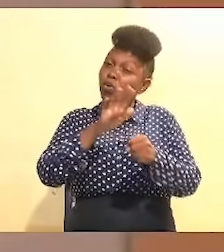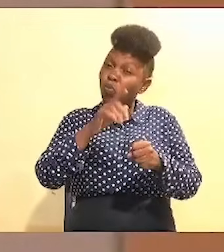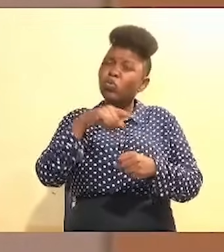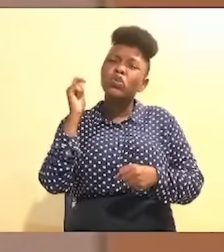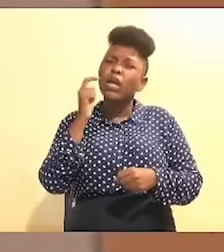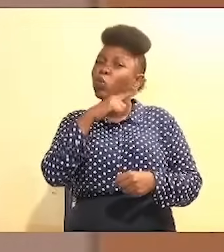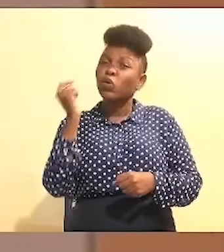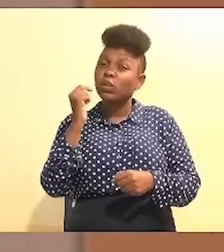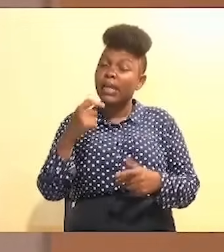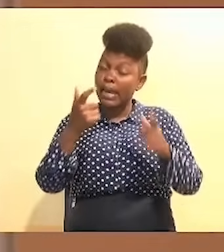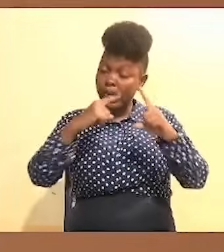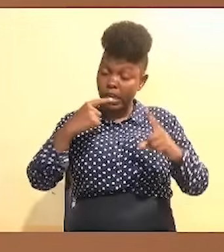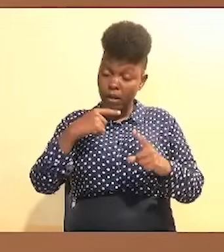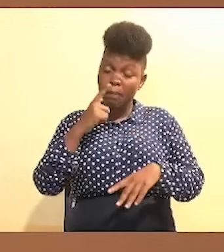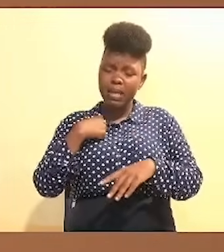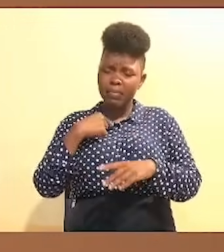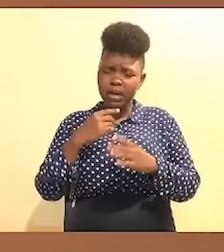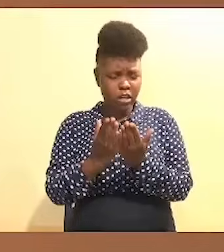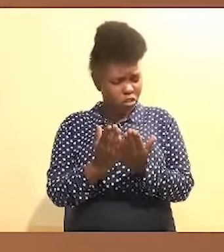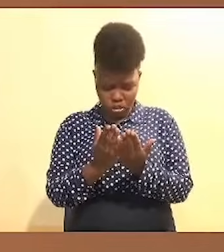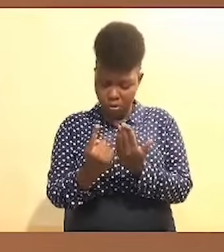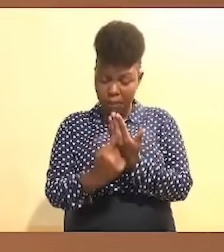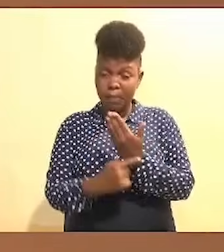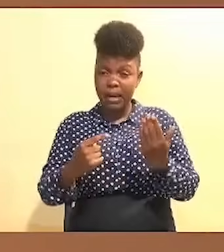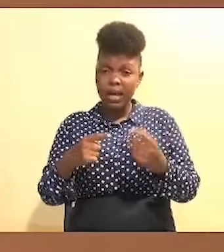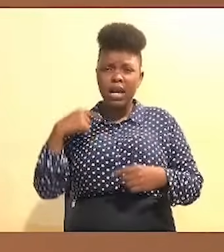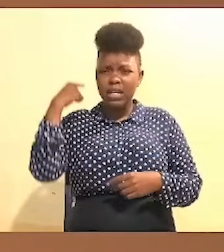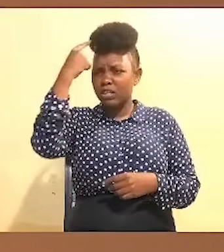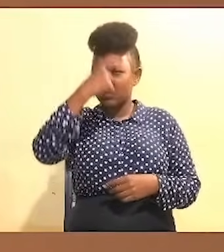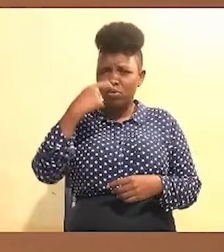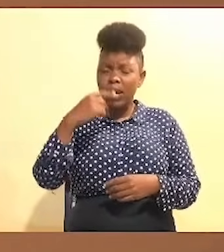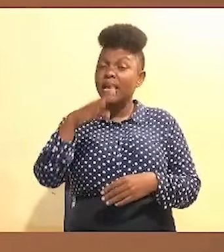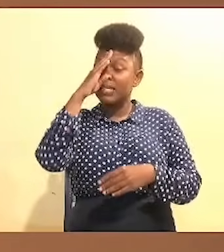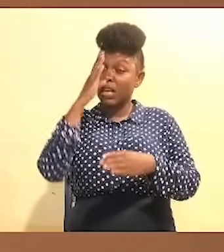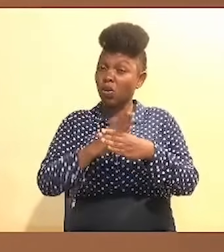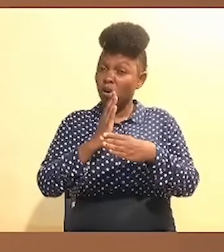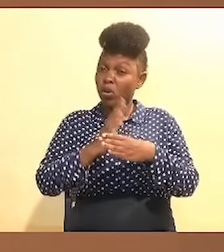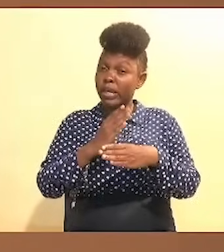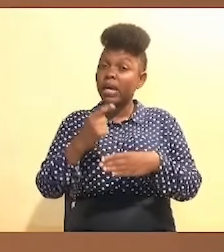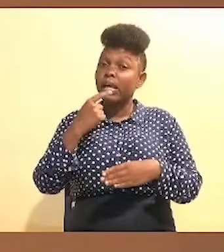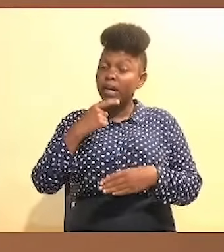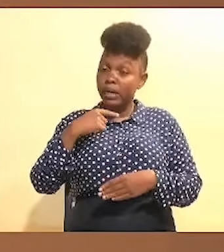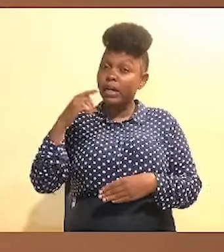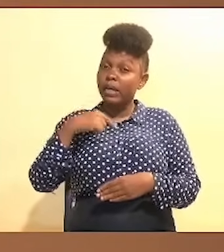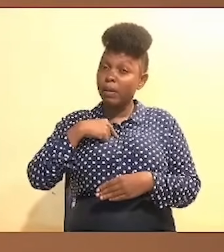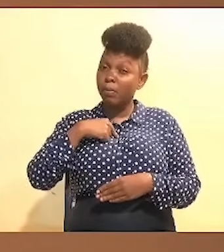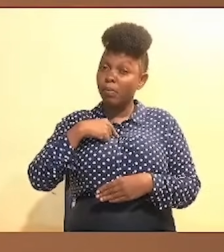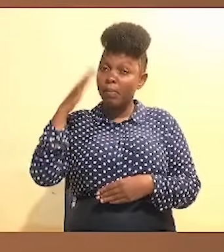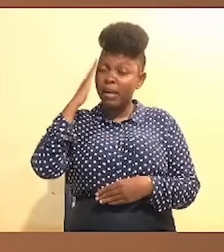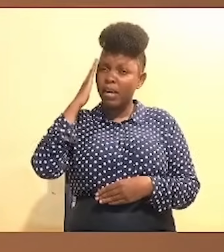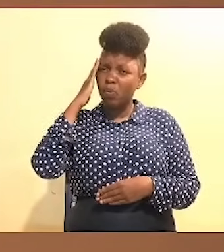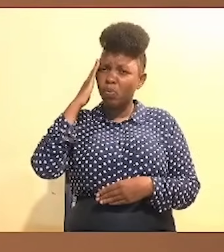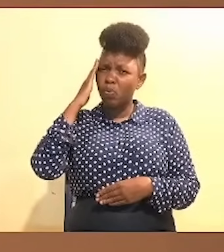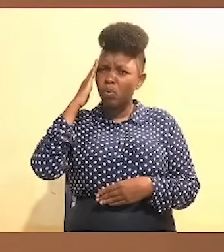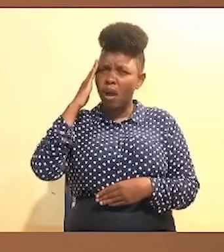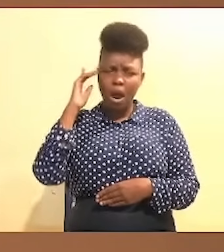wakati nasoma Biblia katika sura ya saikolojia, ndipo nikagundua kwamba hakuna